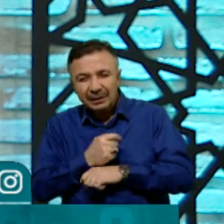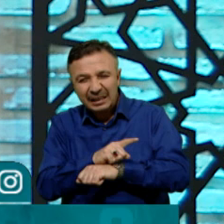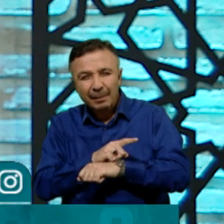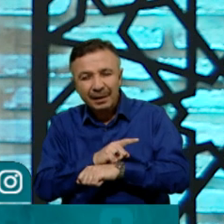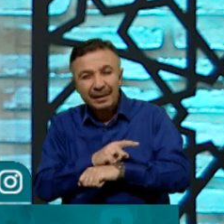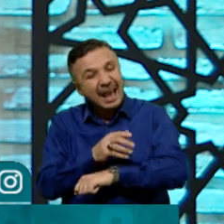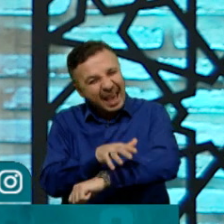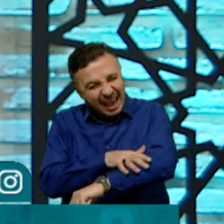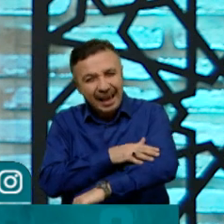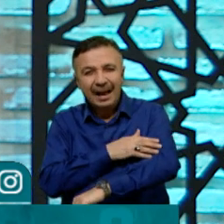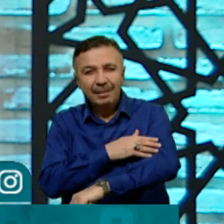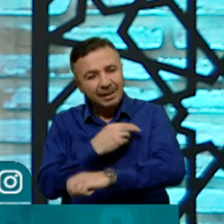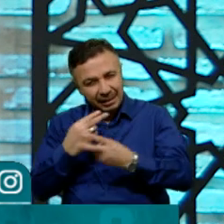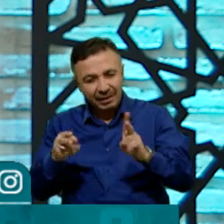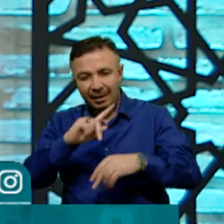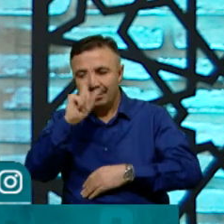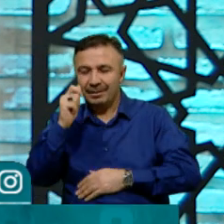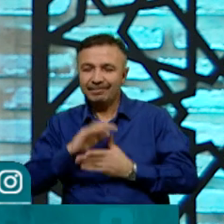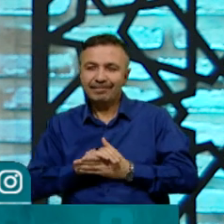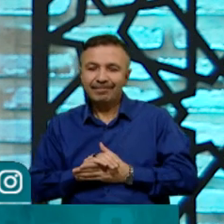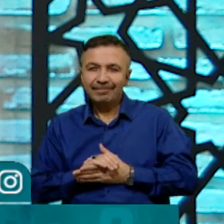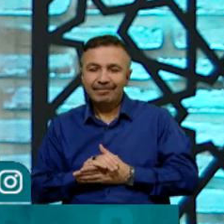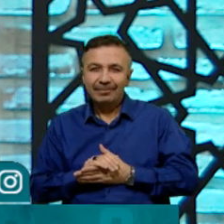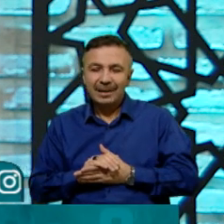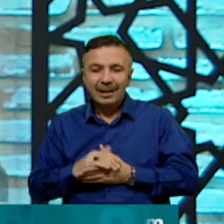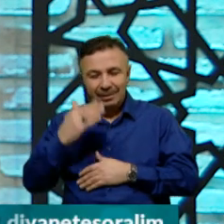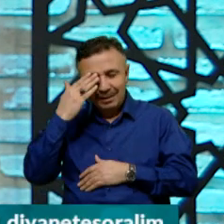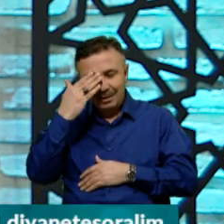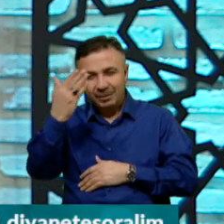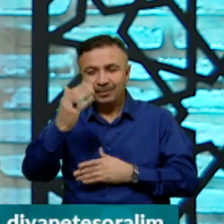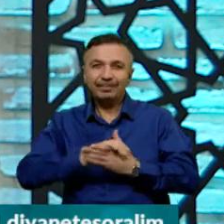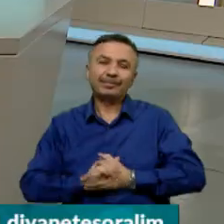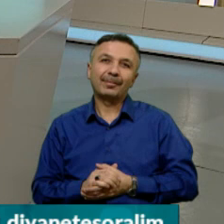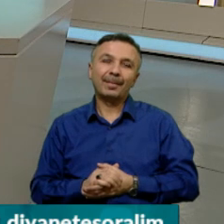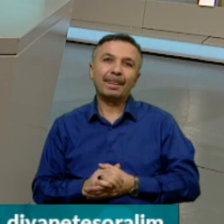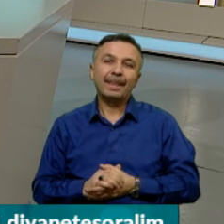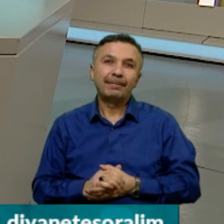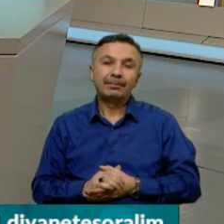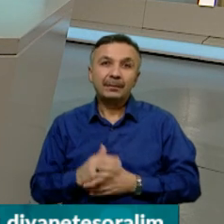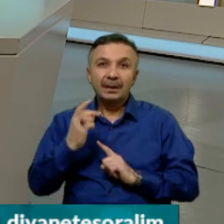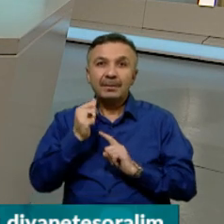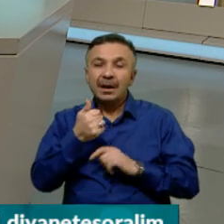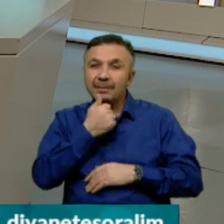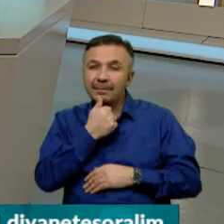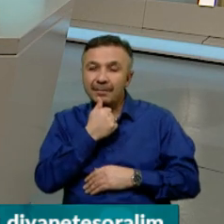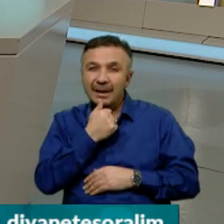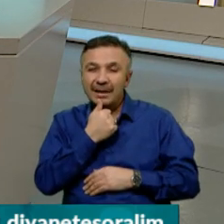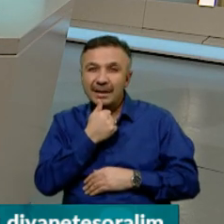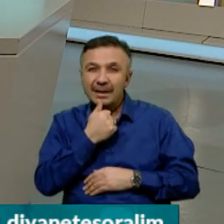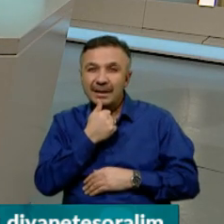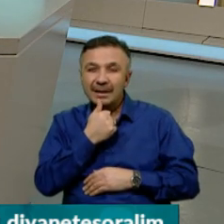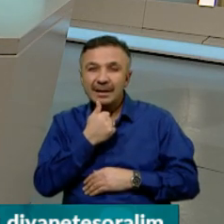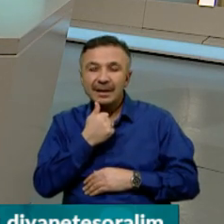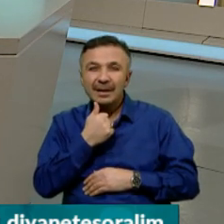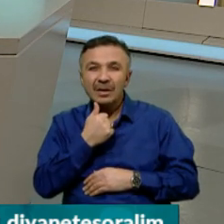Gurbetçi Kardeşlerimize soydaşlarımıza selam olsun sizin vesile nize yani İbrahim Bey botoks yaptırmak dedi